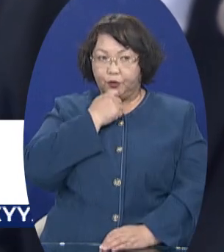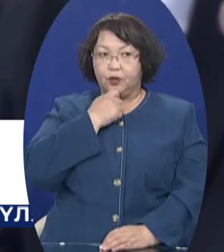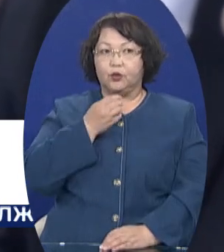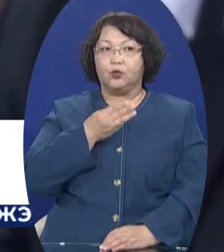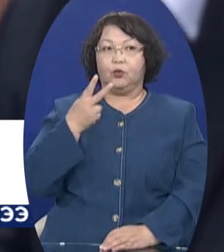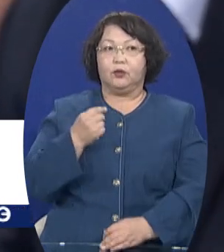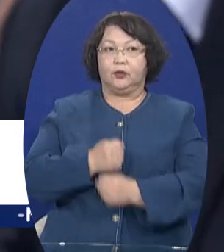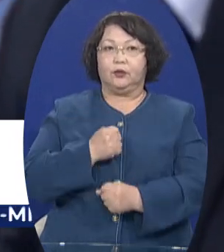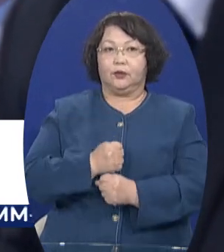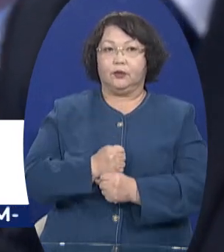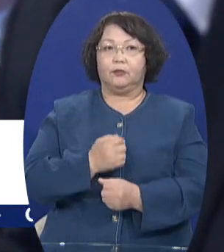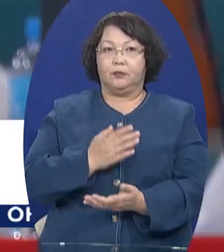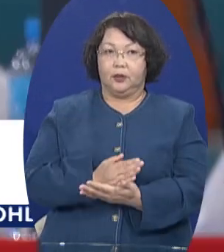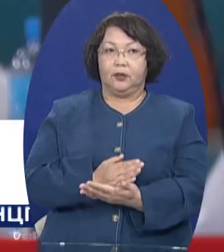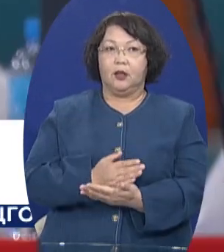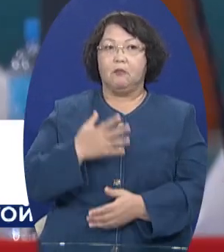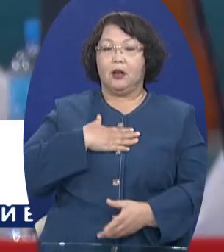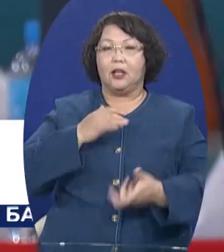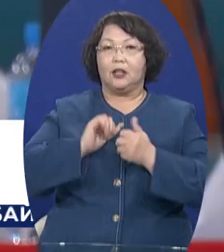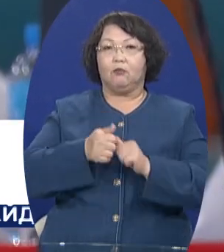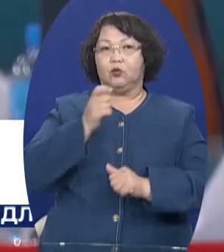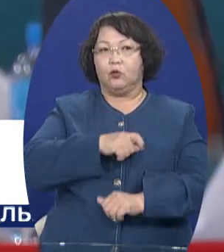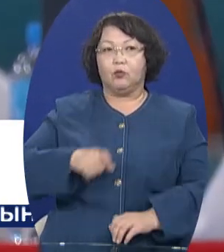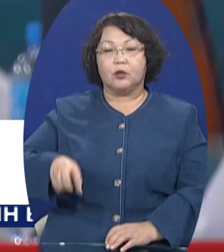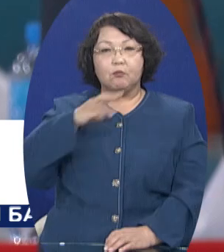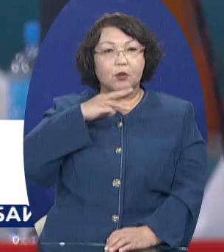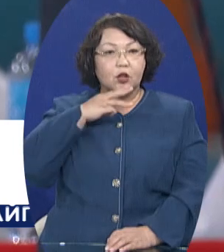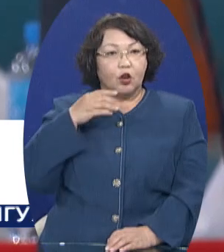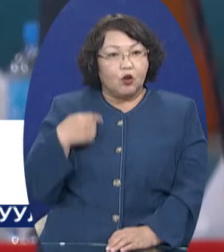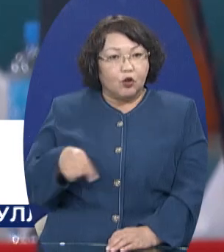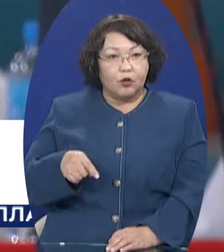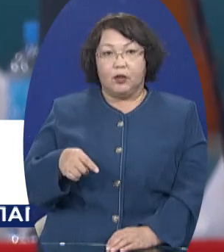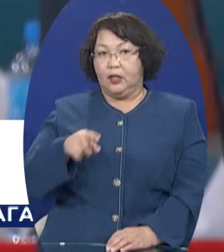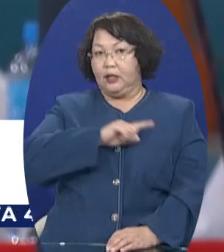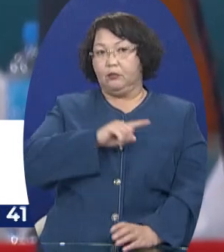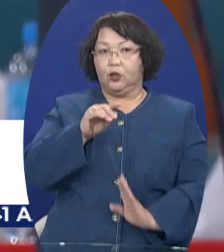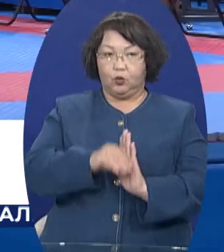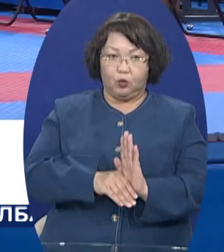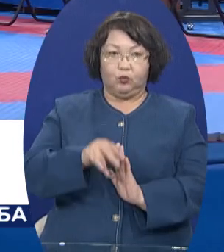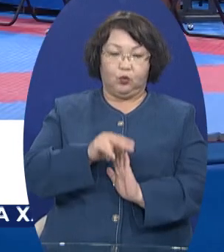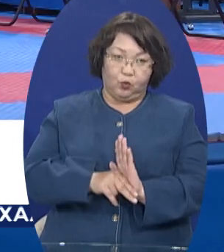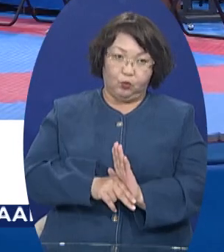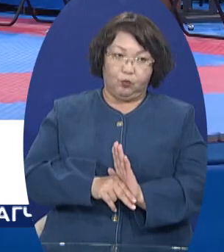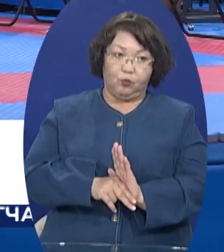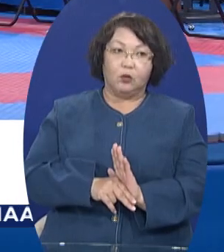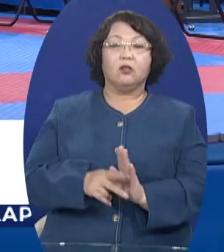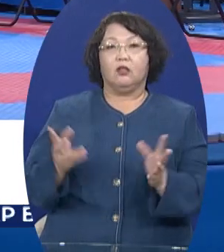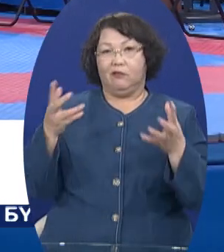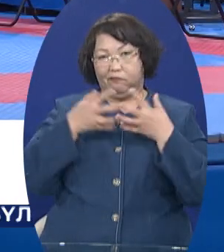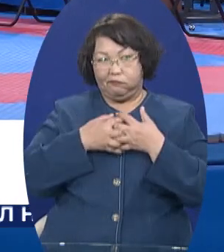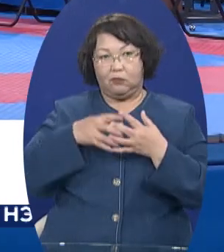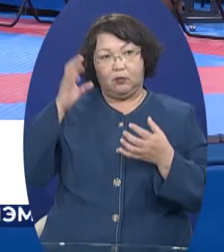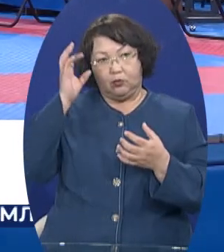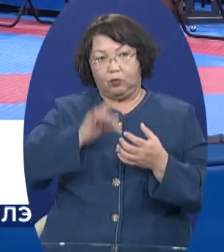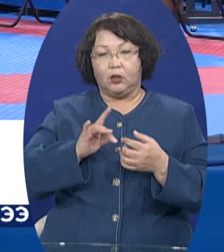багтан ажиллаж байгаа билээ. Энэ нь манай тамирчдад мэдээлэлтэй ойр байх тэмцээний дүрм журамд орсон өөрчлөлтүүдэд дасан зохицох гээд олон давуу